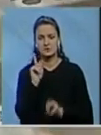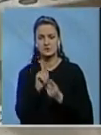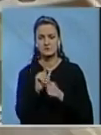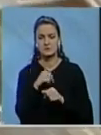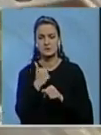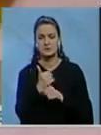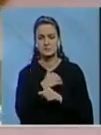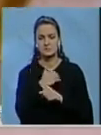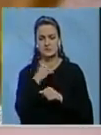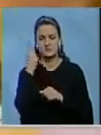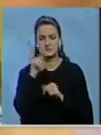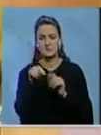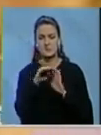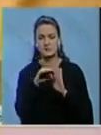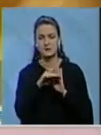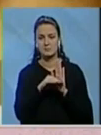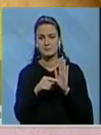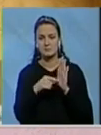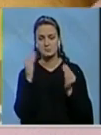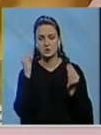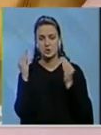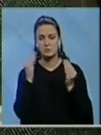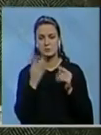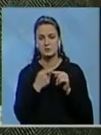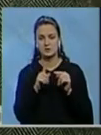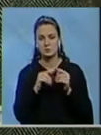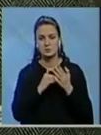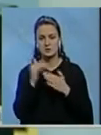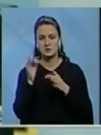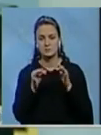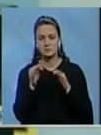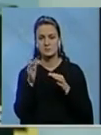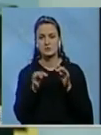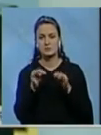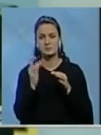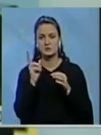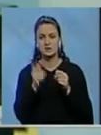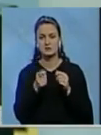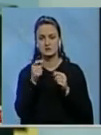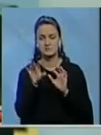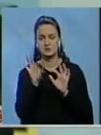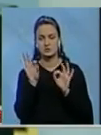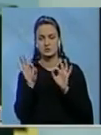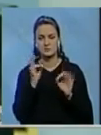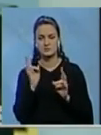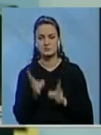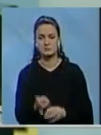მთავარი მიზანი არის იმ კრიტერიუმებზე მსჯელობა, რომელთაც უნდა მოხდეს უზენაესი სასამართლოს მოსამართლეობის კანდიდატების შერჩევა.